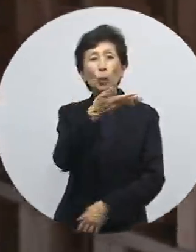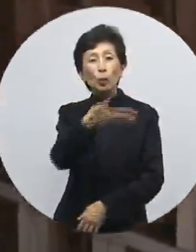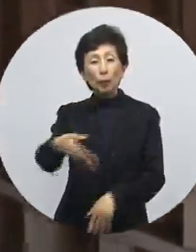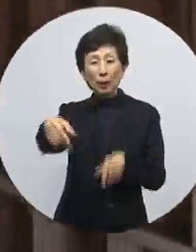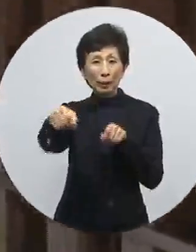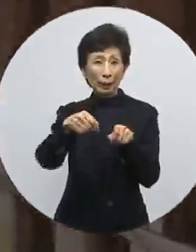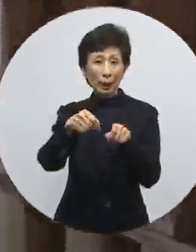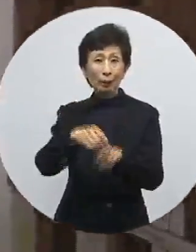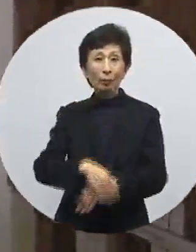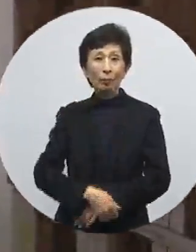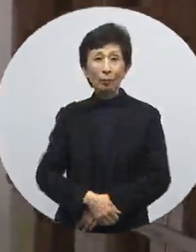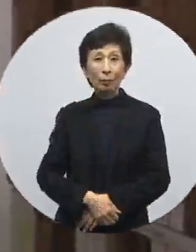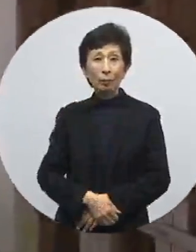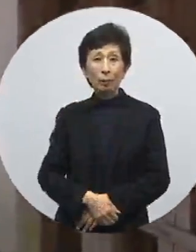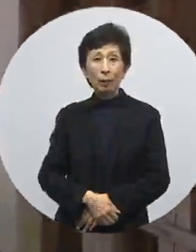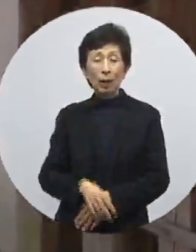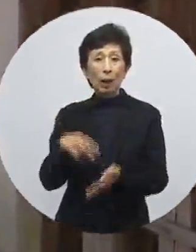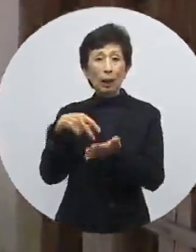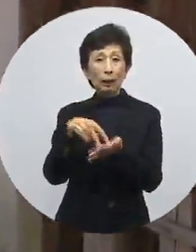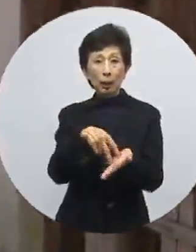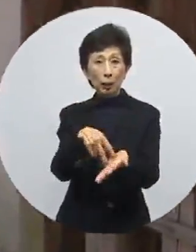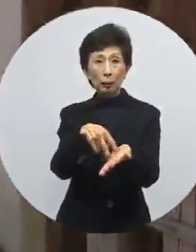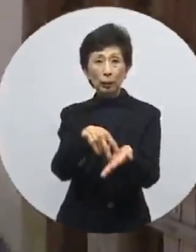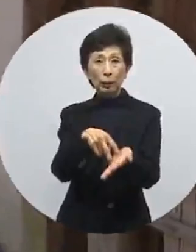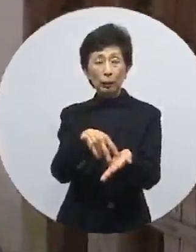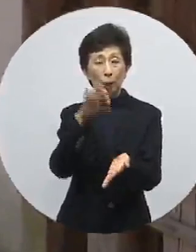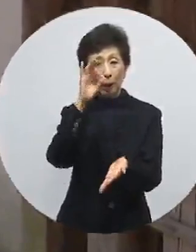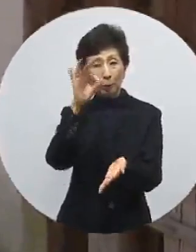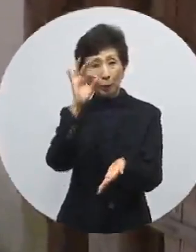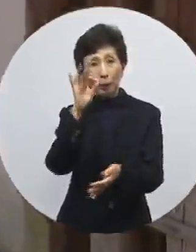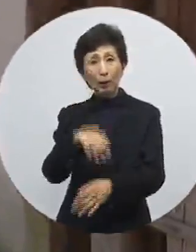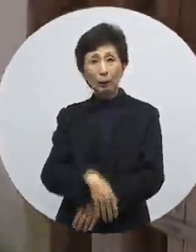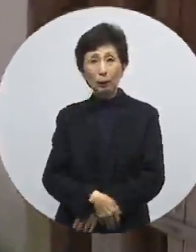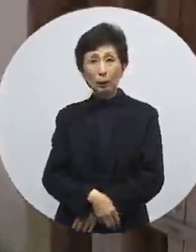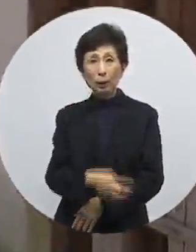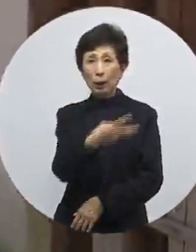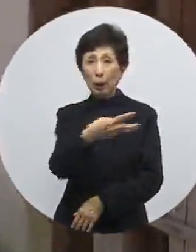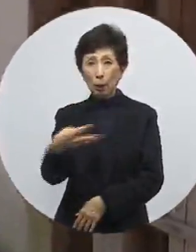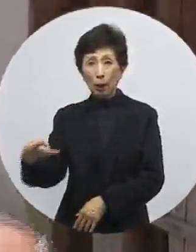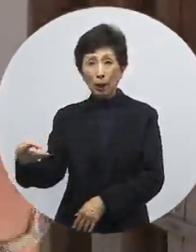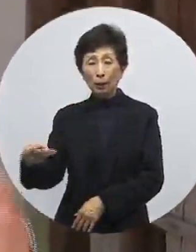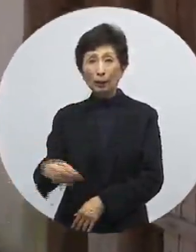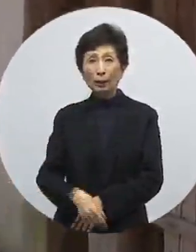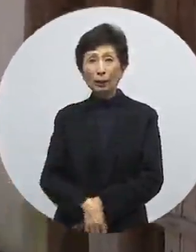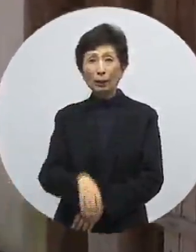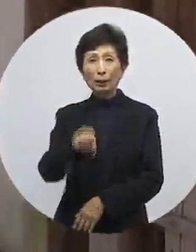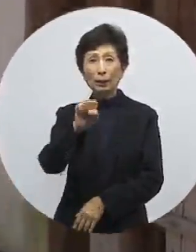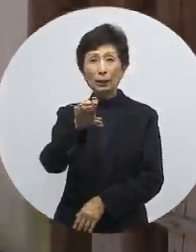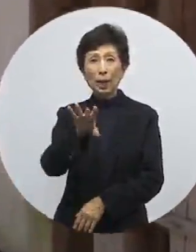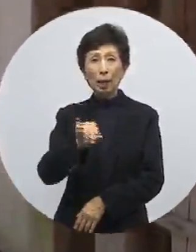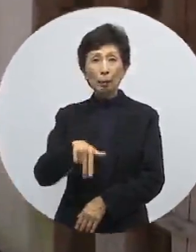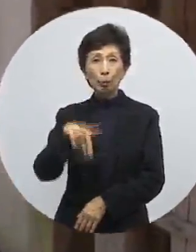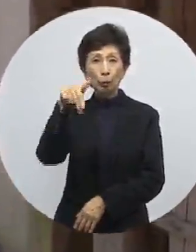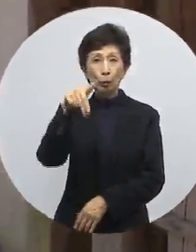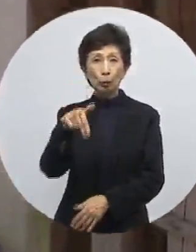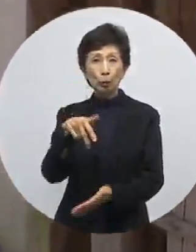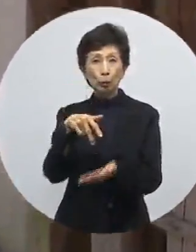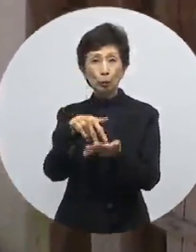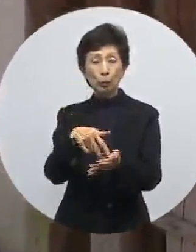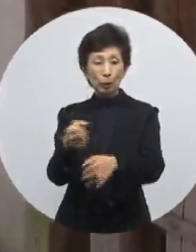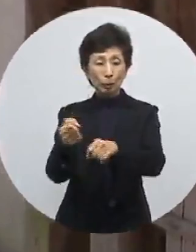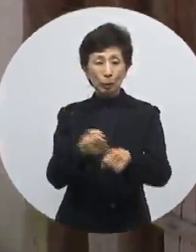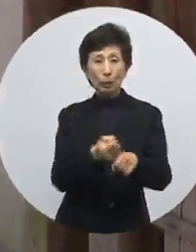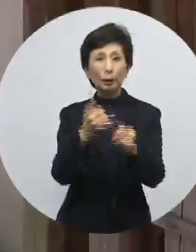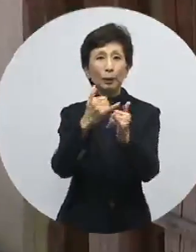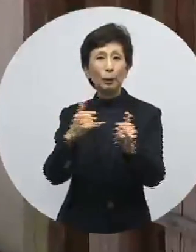のでやっぱサーフィンとかはよく見ますし、川でサップしてる人をよ